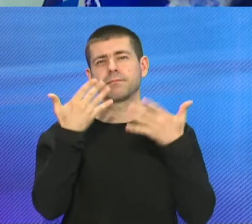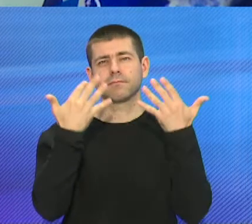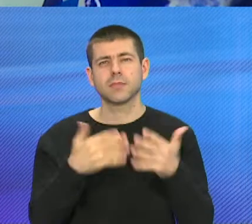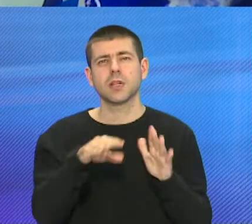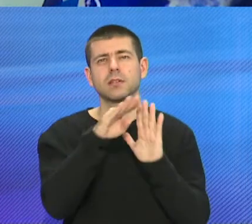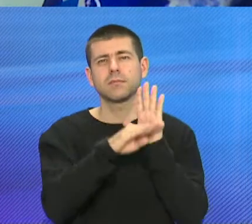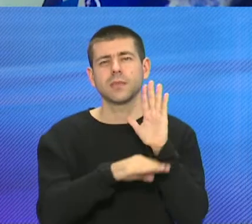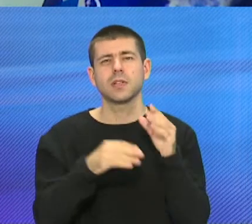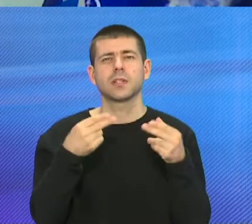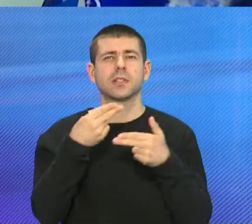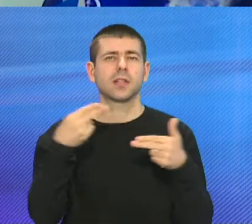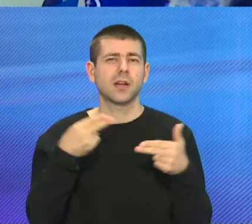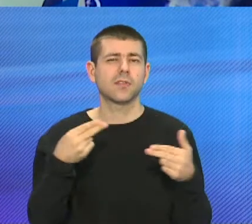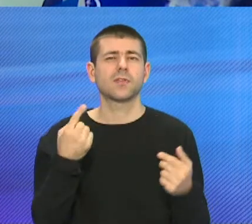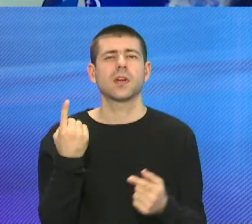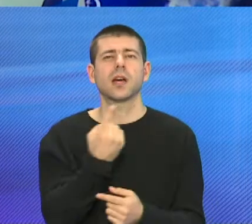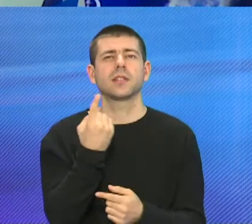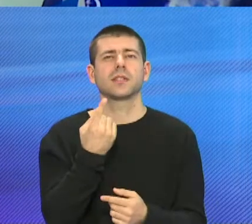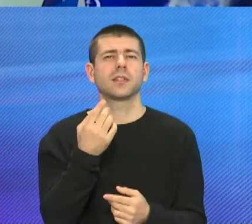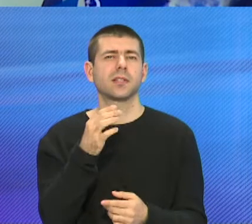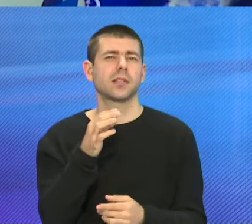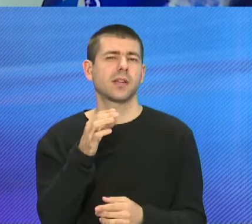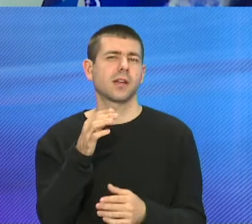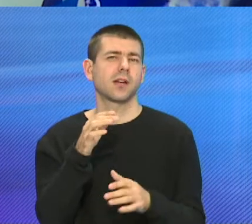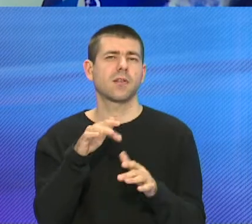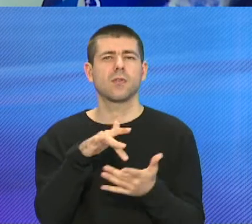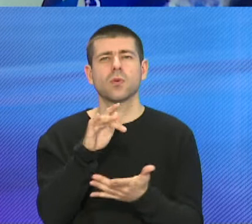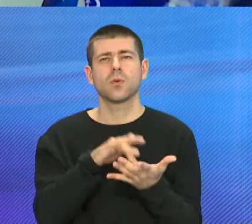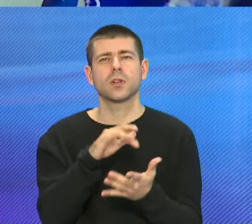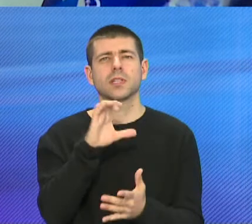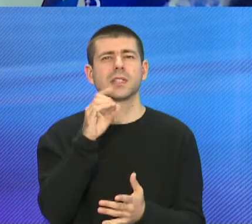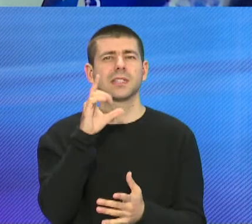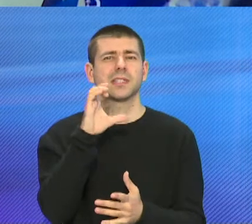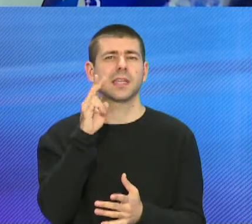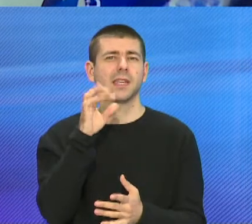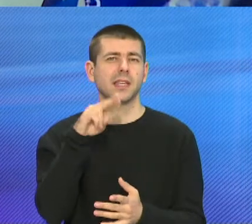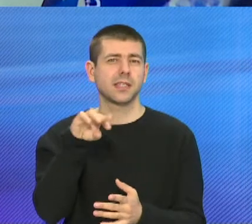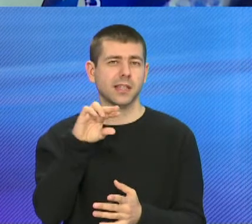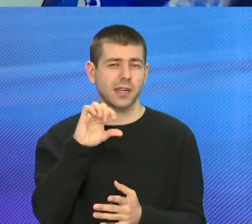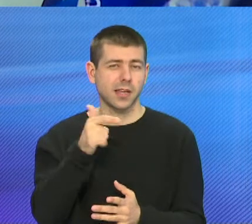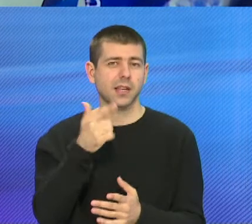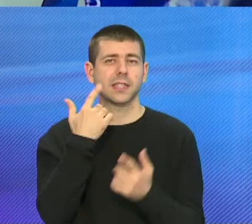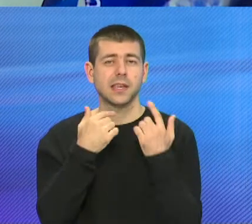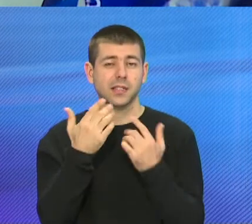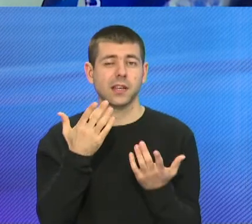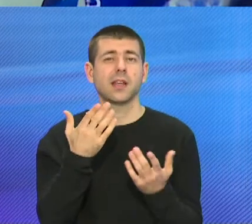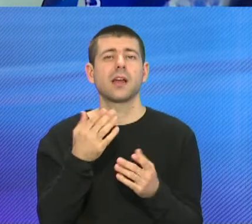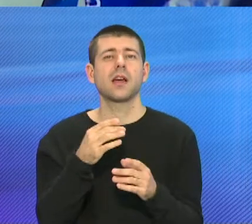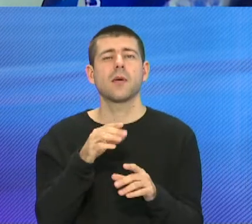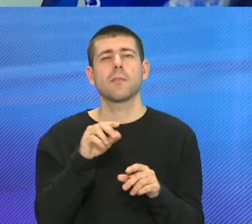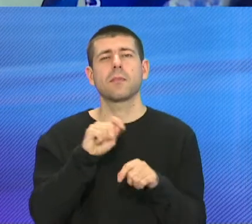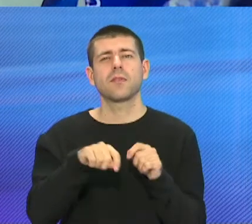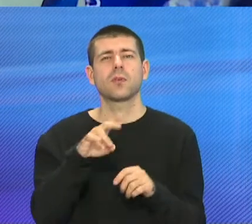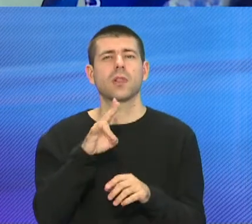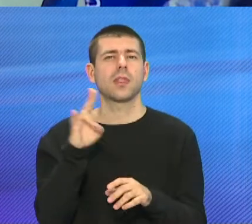основе. Этим разом у один из гандлевых объектов с Кизелем у Гродинском районе для оценки ситуации накировался наместник старшини